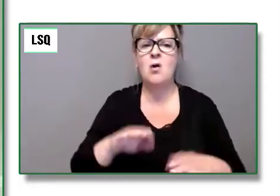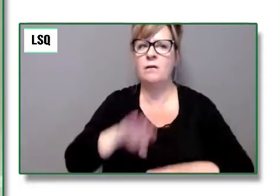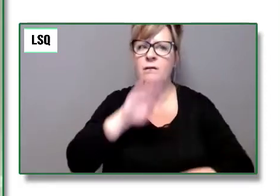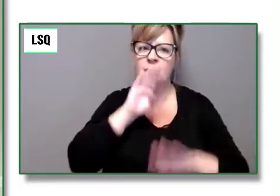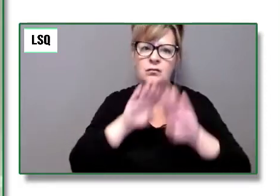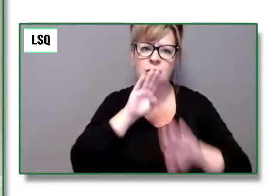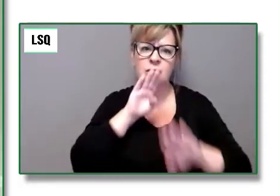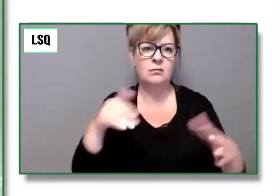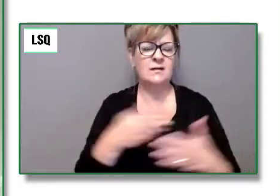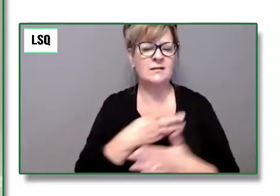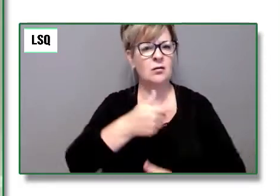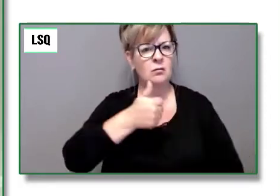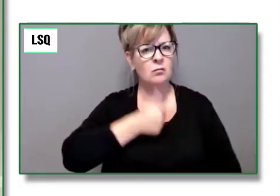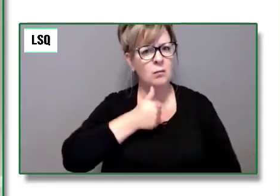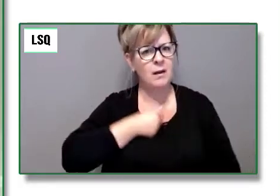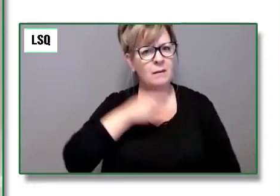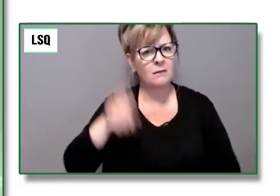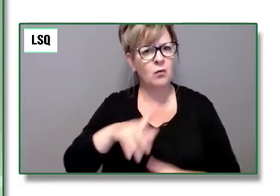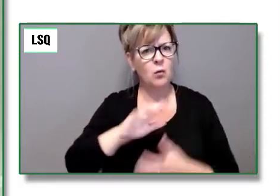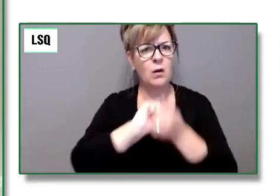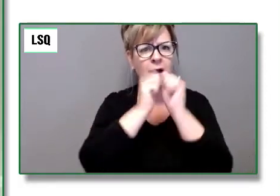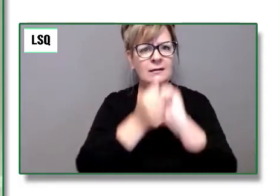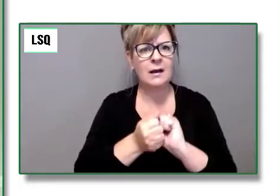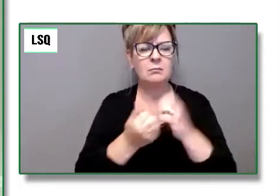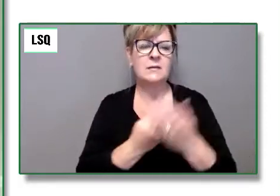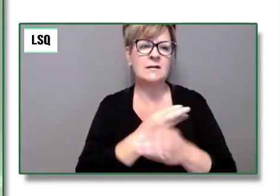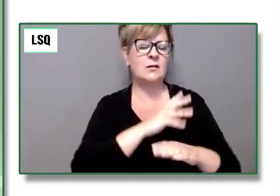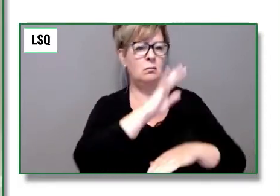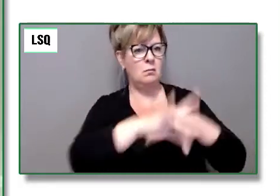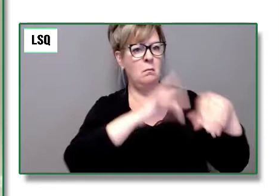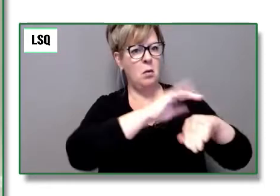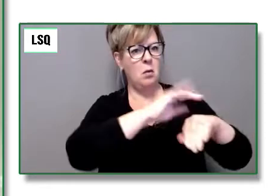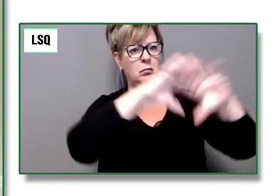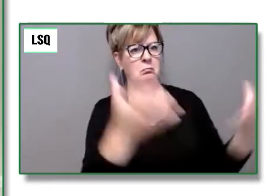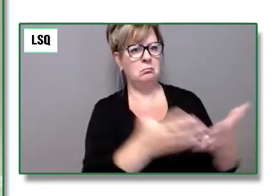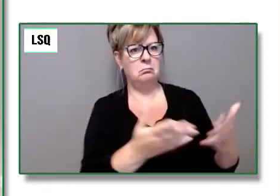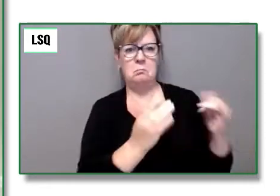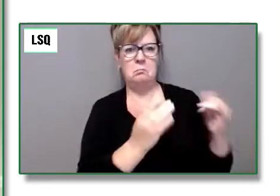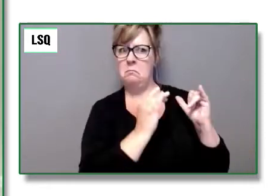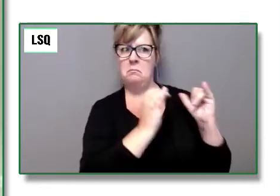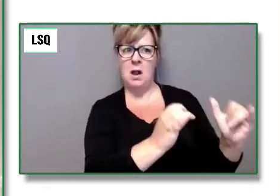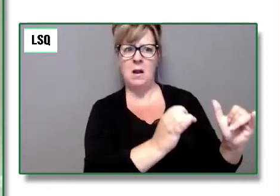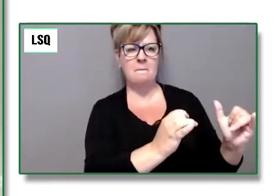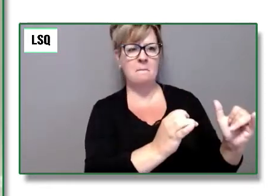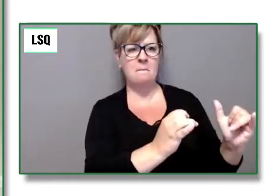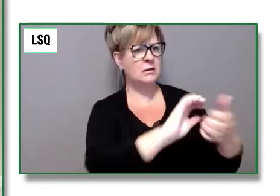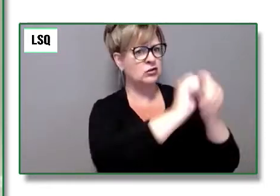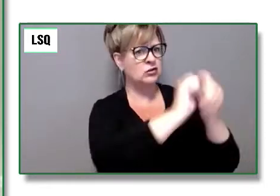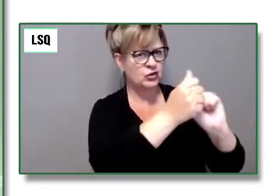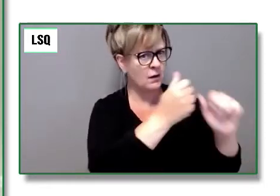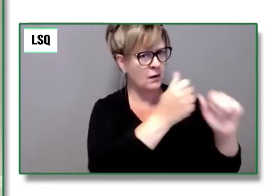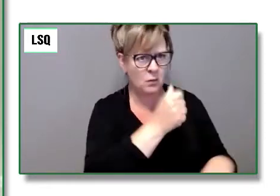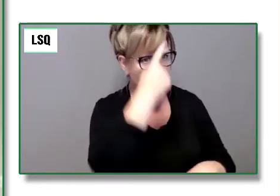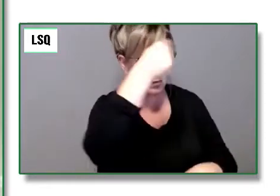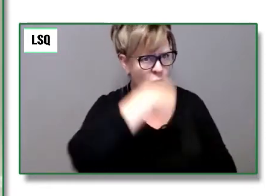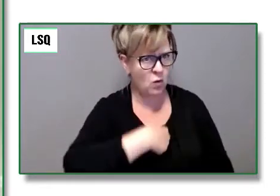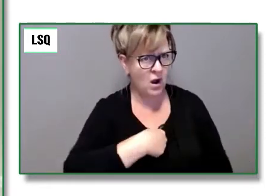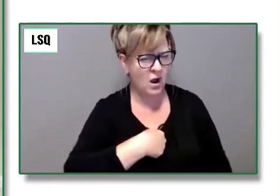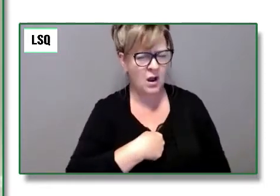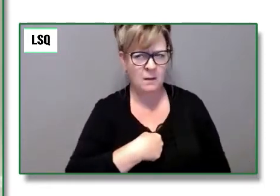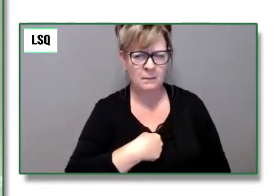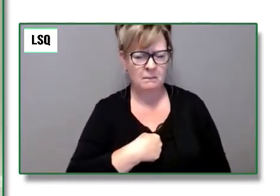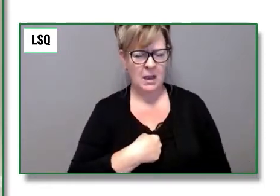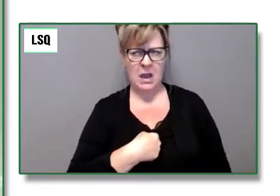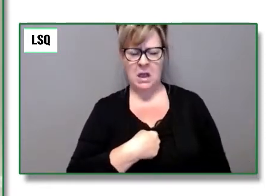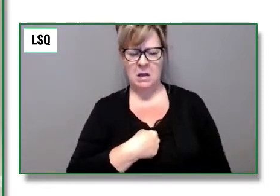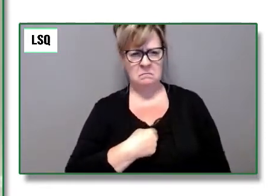j'étais tellement vexée par cette réalité que j'ai décidé de résoudre mon propre problème et bâtir une